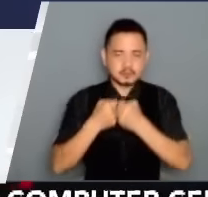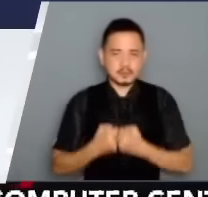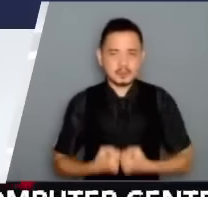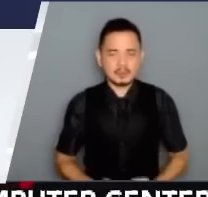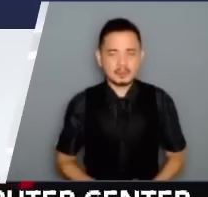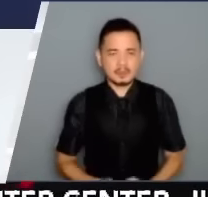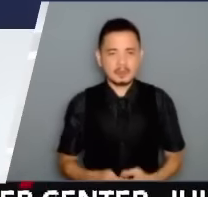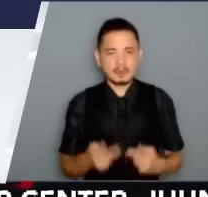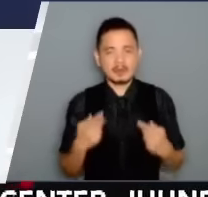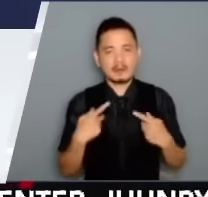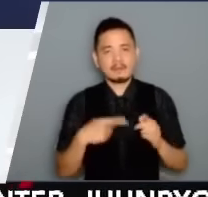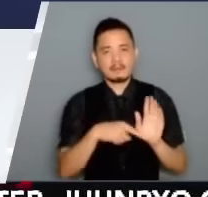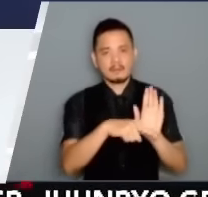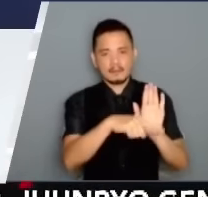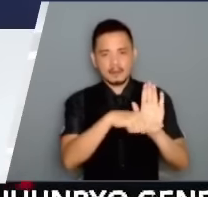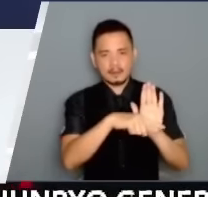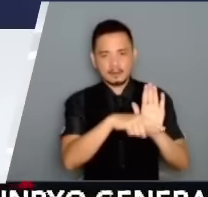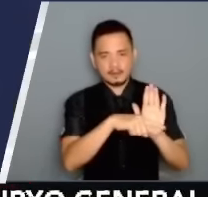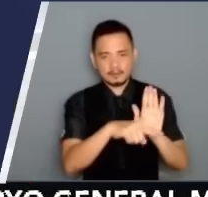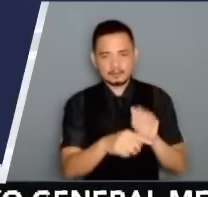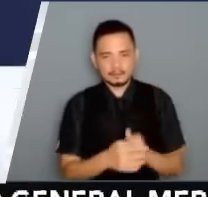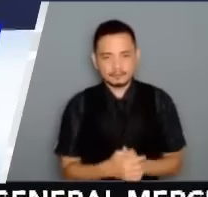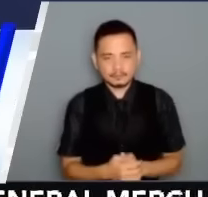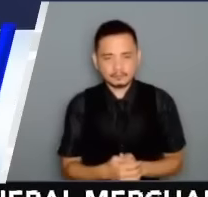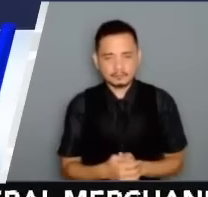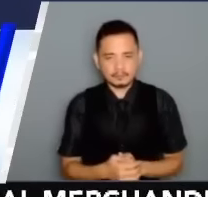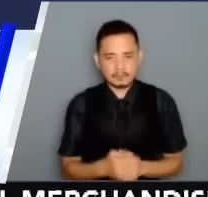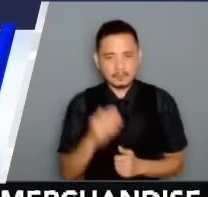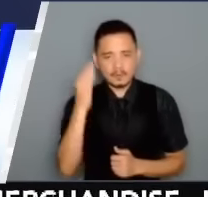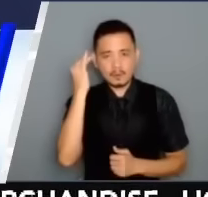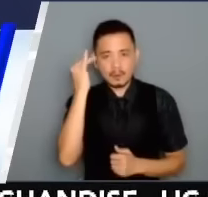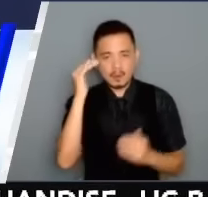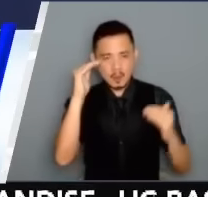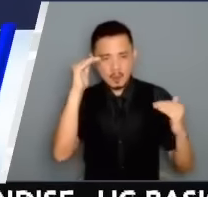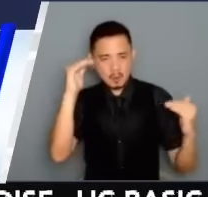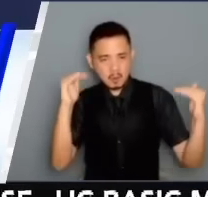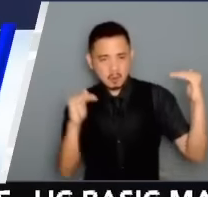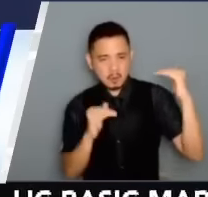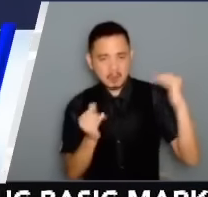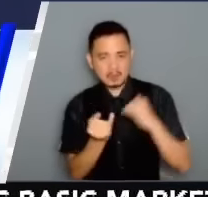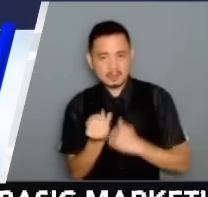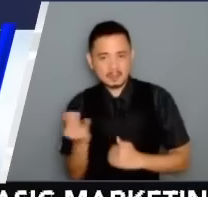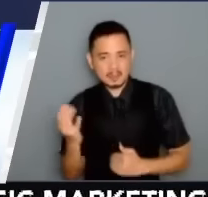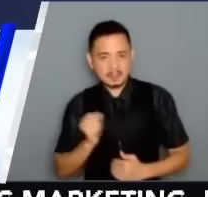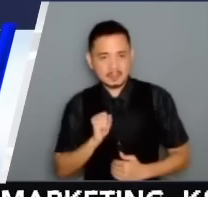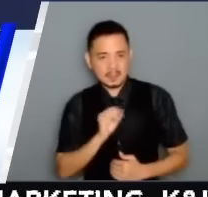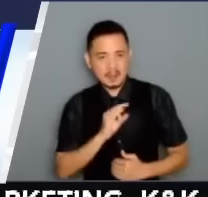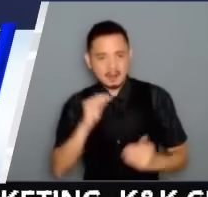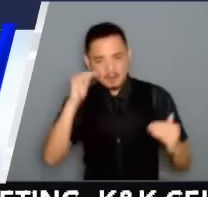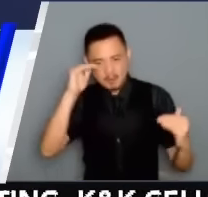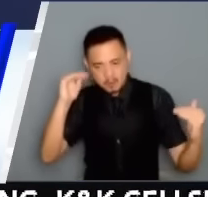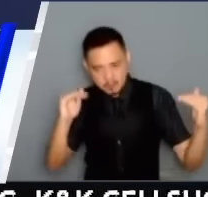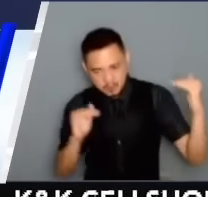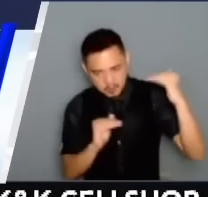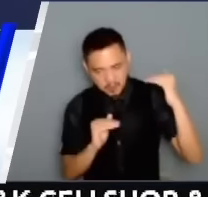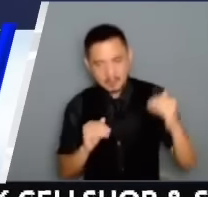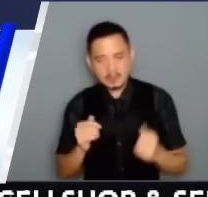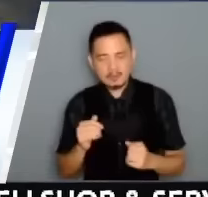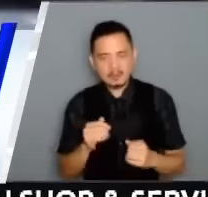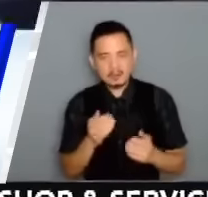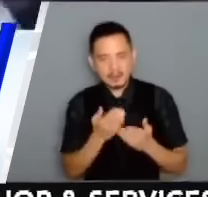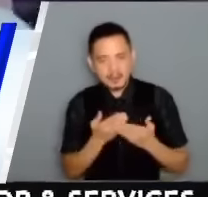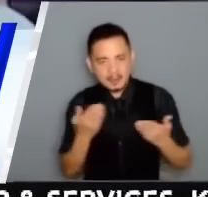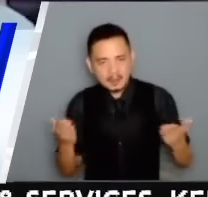disadvantaged, inferior in terms of number of personnel and number of floating assets, they